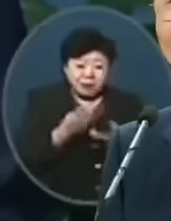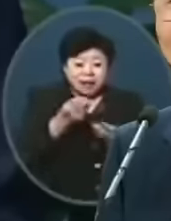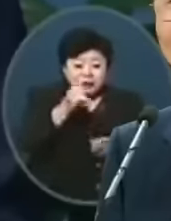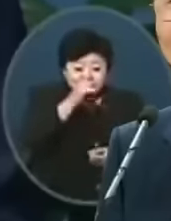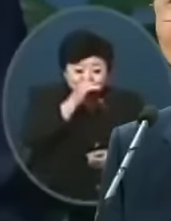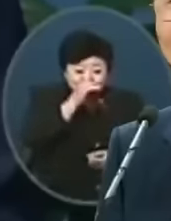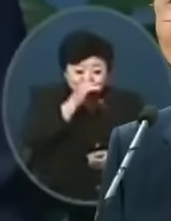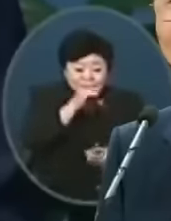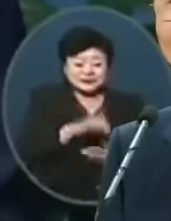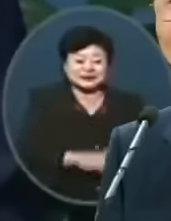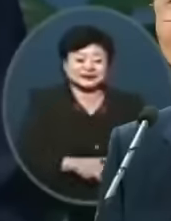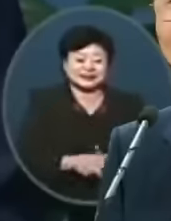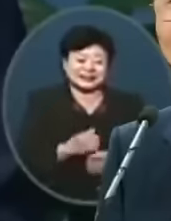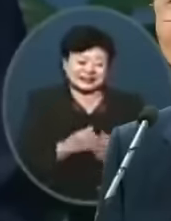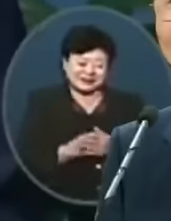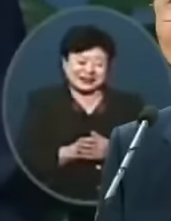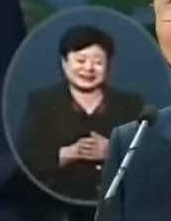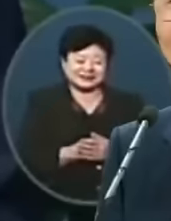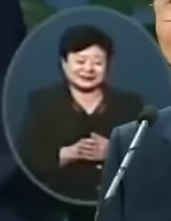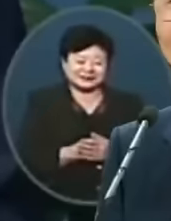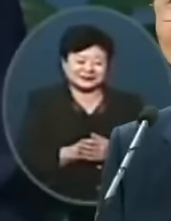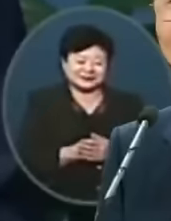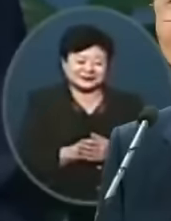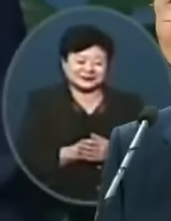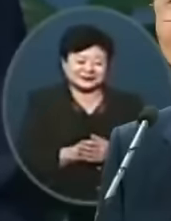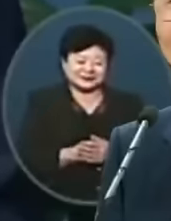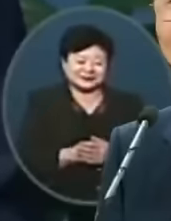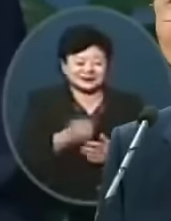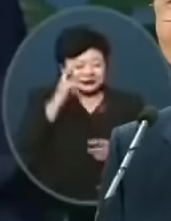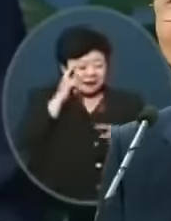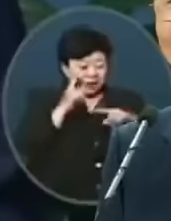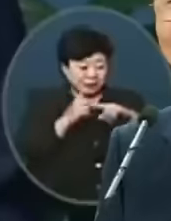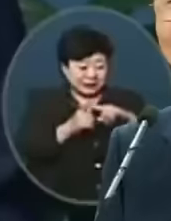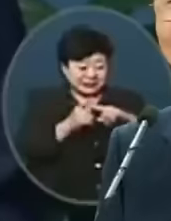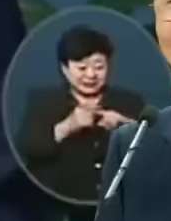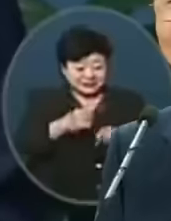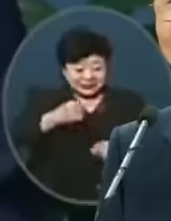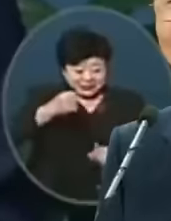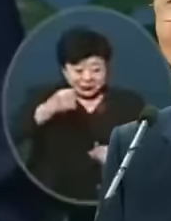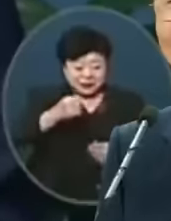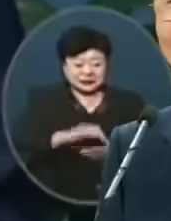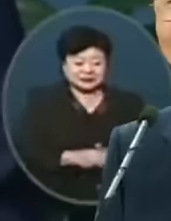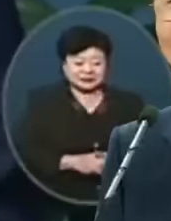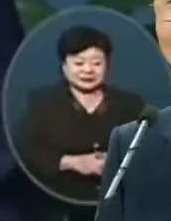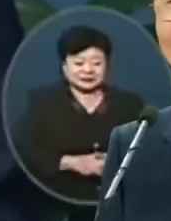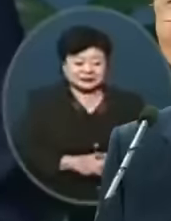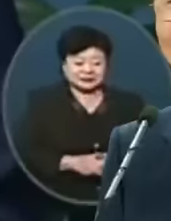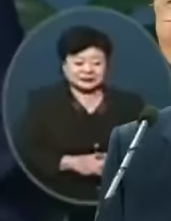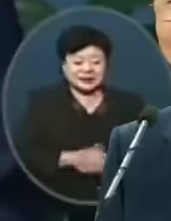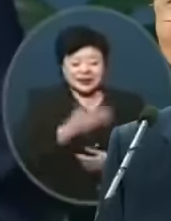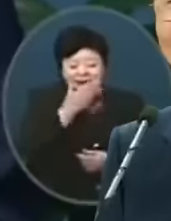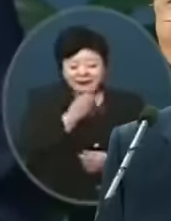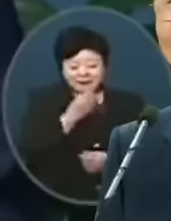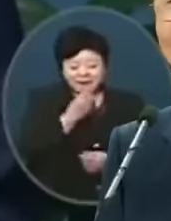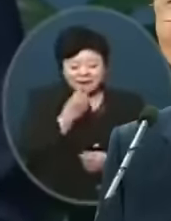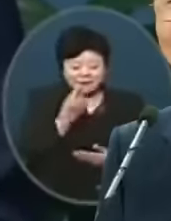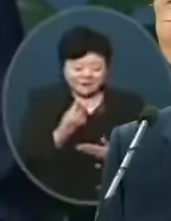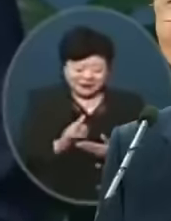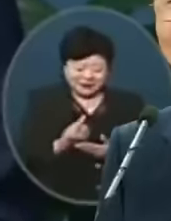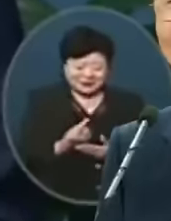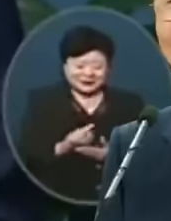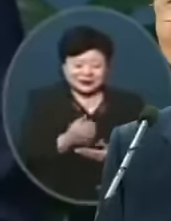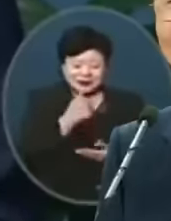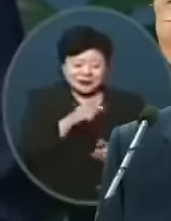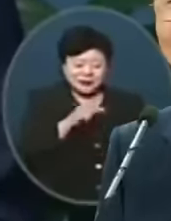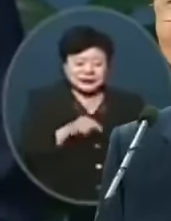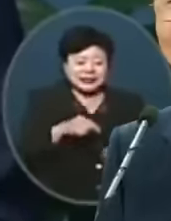많습니까? 그러므로 긍정적인 생각을 하면 우리가 행복해지는 것입니다.